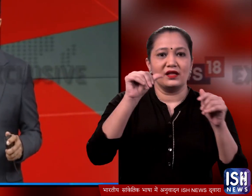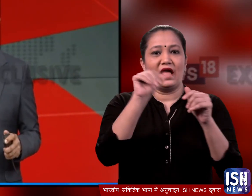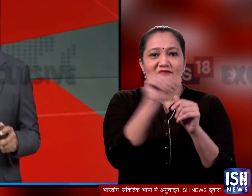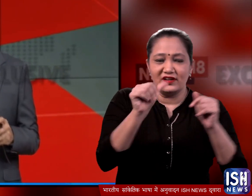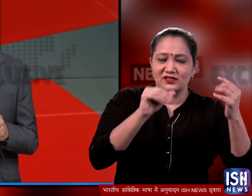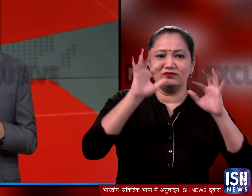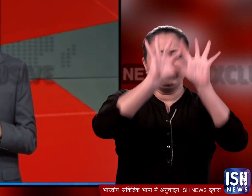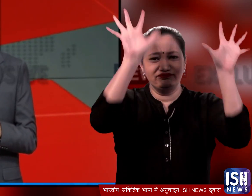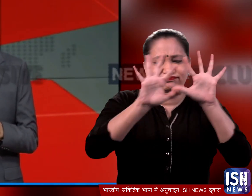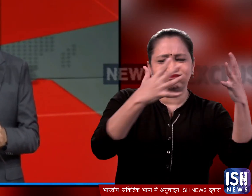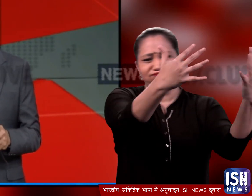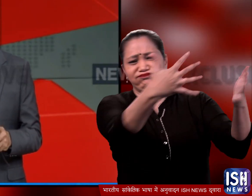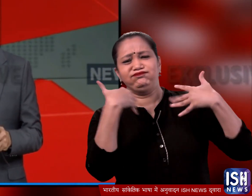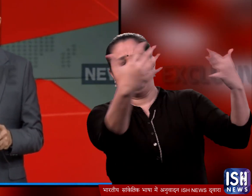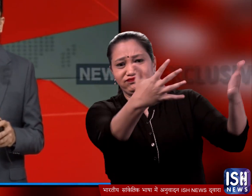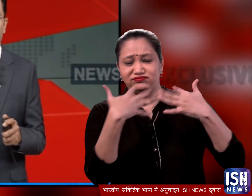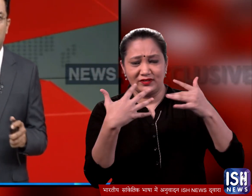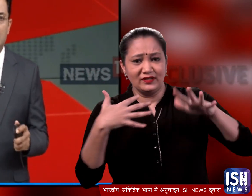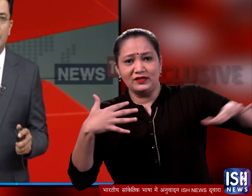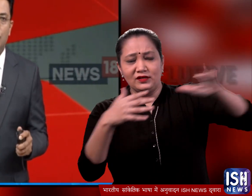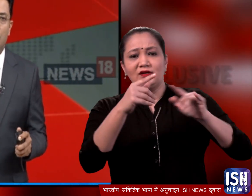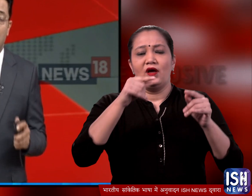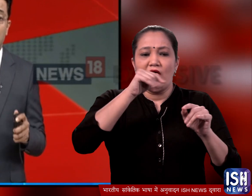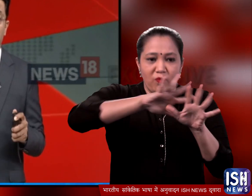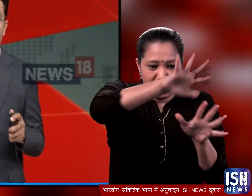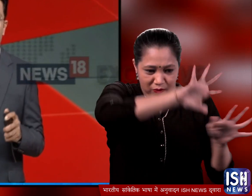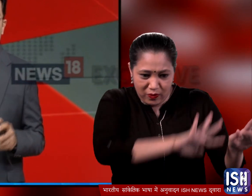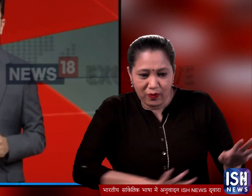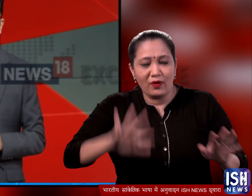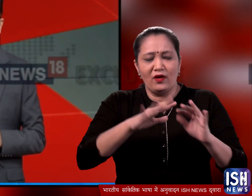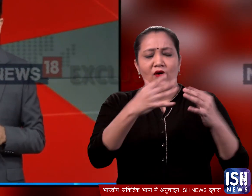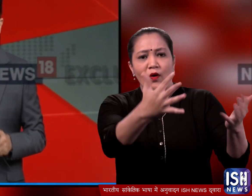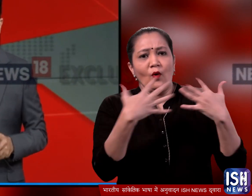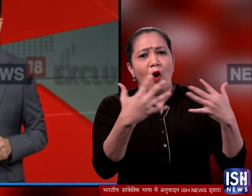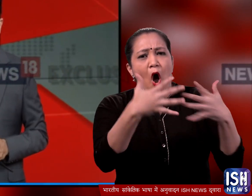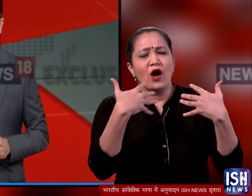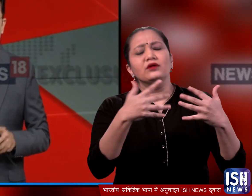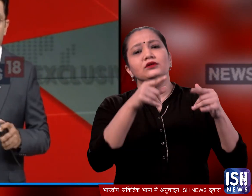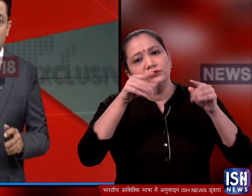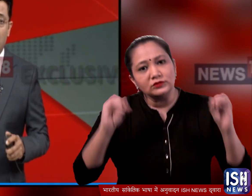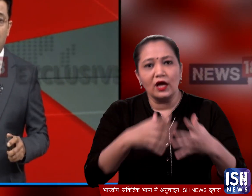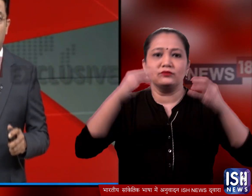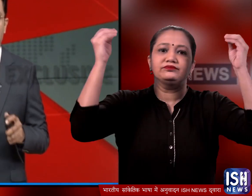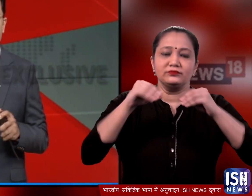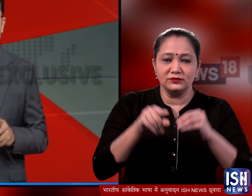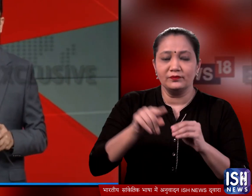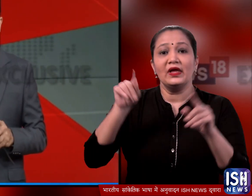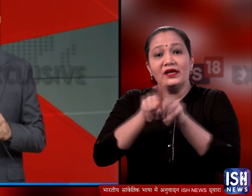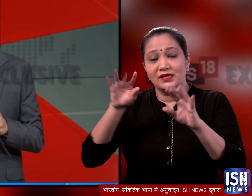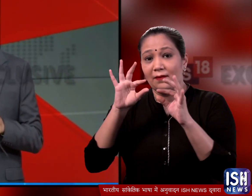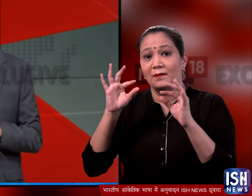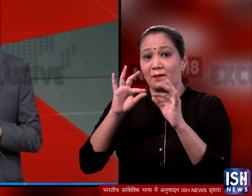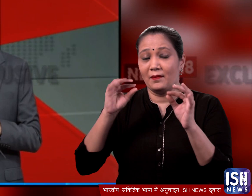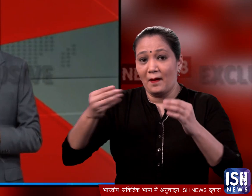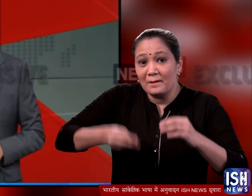अफगानिस्तान की तरफ से बादल वाली हवाएं उठी जो भूमध्य सागर का तापमान बढ़ने का नतीजा थी, और उसी दौरान बंगाल की खाड़ी